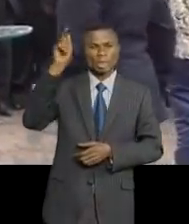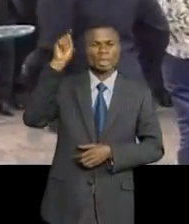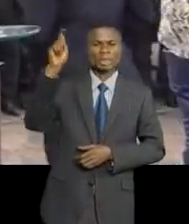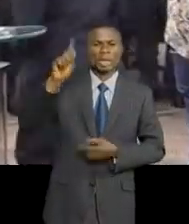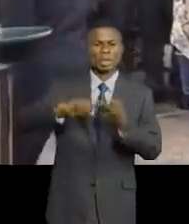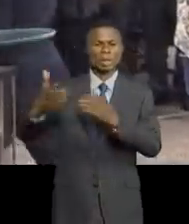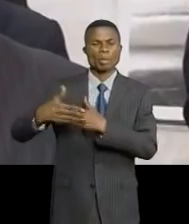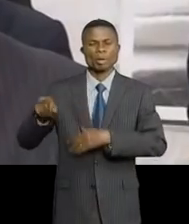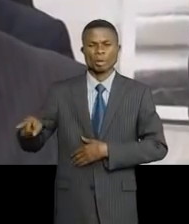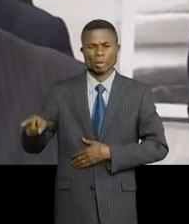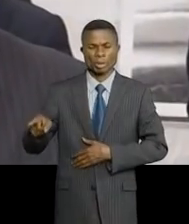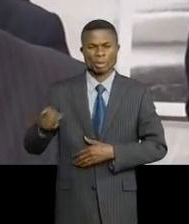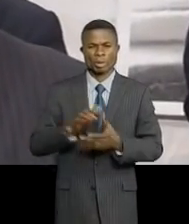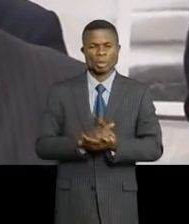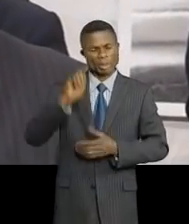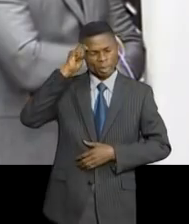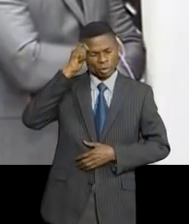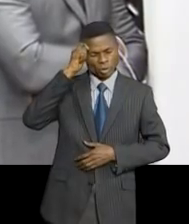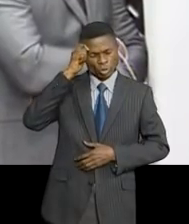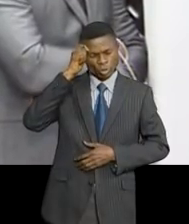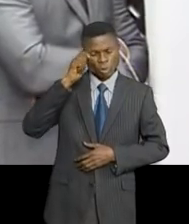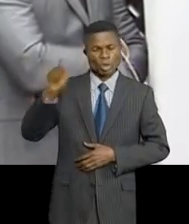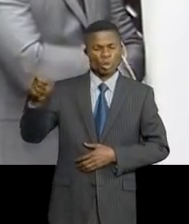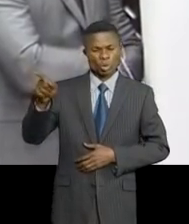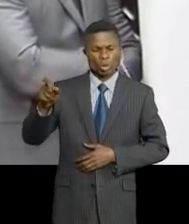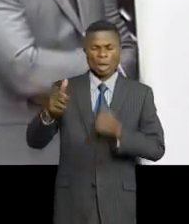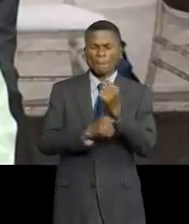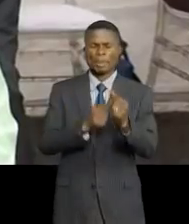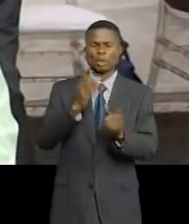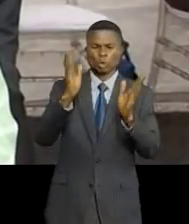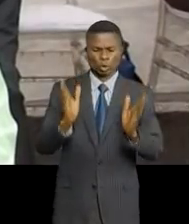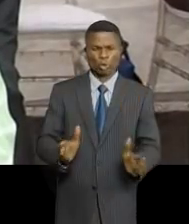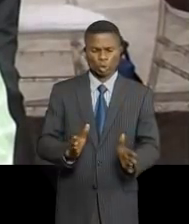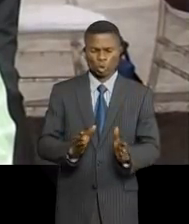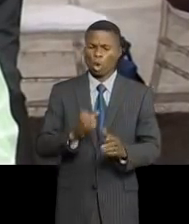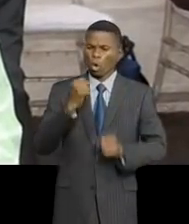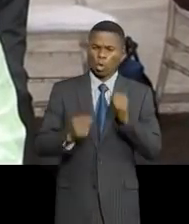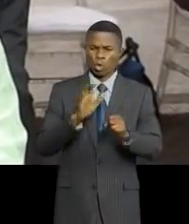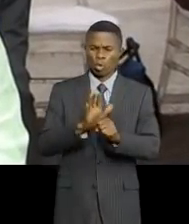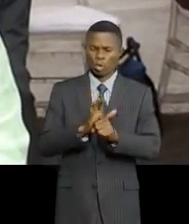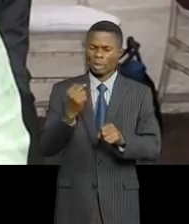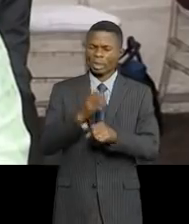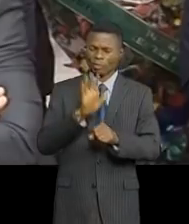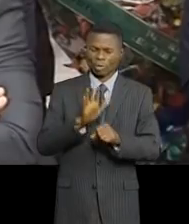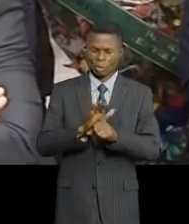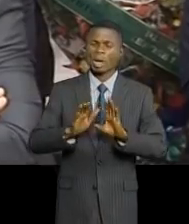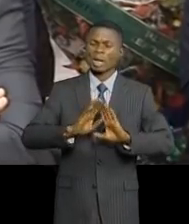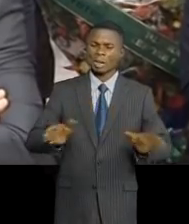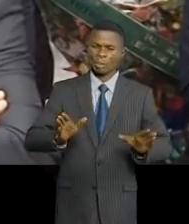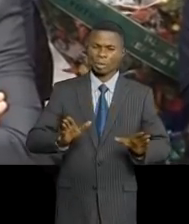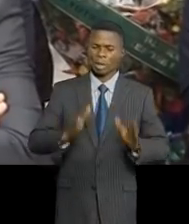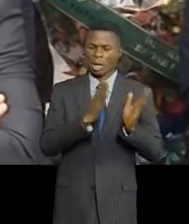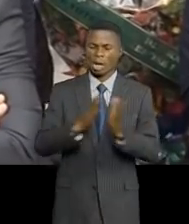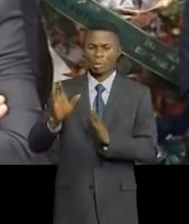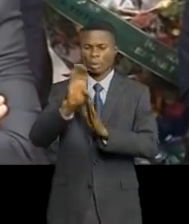proches collaborateurs, ils se souviennent d'un homme honnête, dynamique, travailleur qui a milité pour